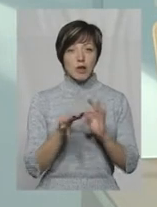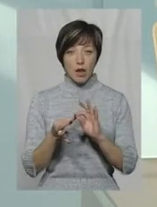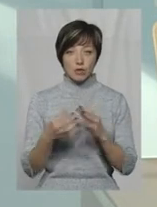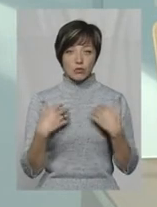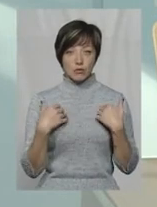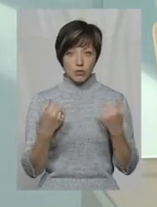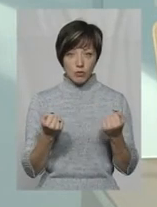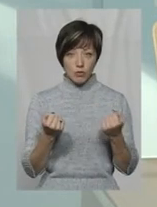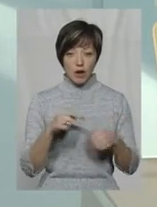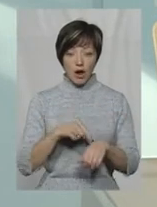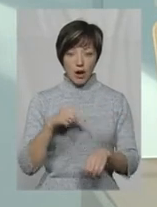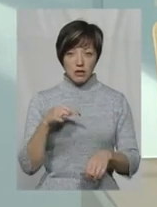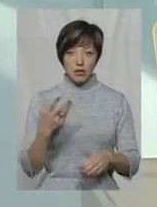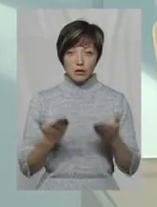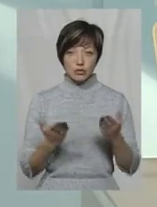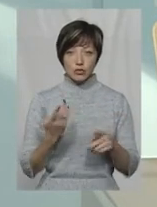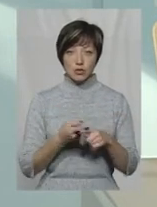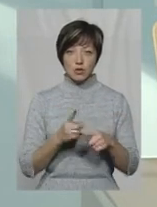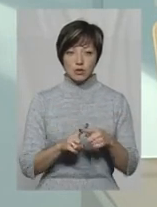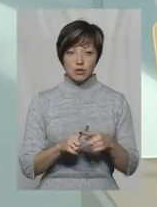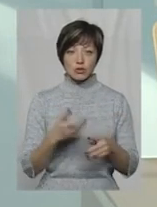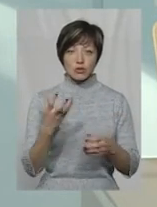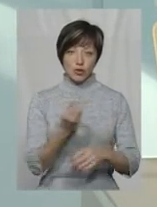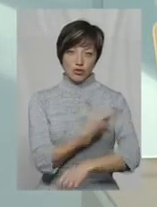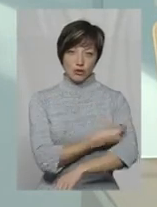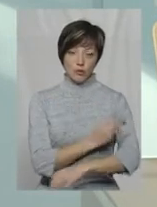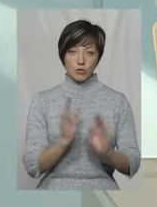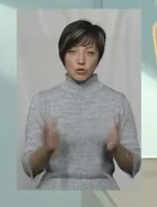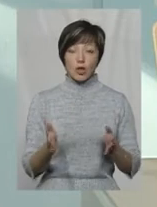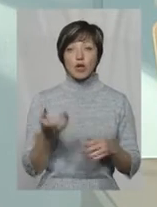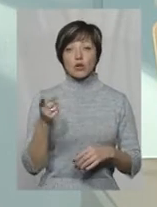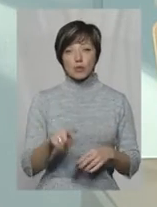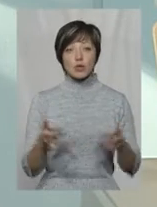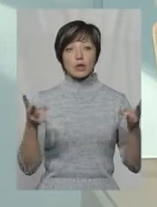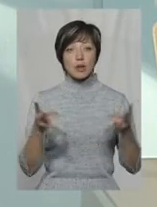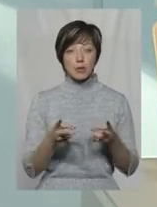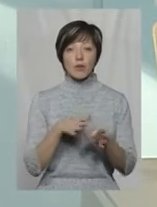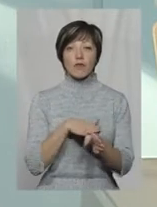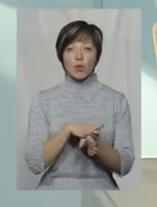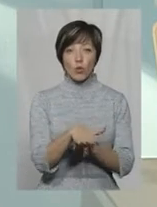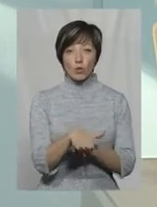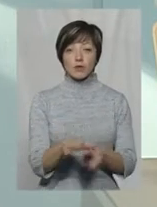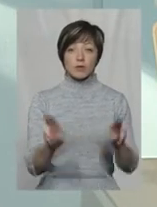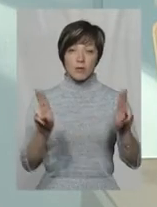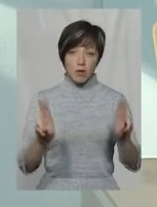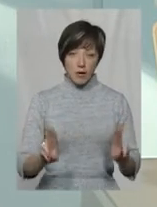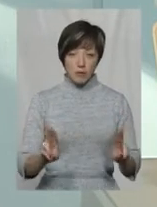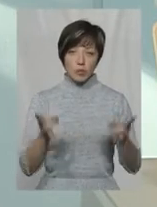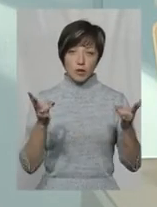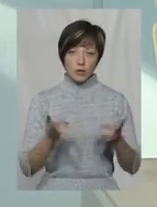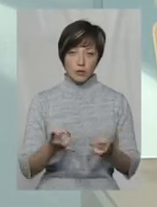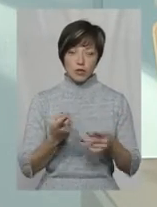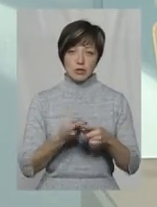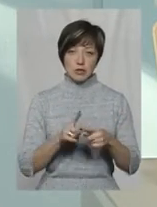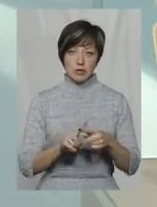цих реакцій, якщо буде цією вакциною щеплюватись. Тому треба витримувати те, що потребує ця